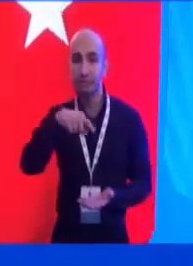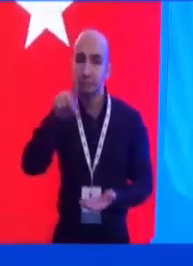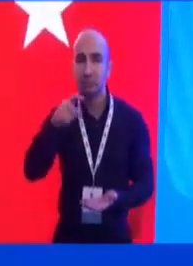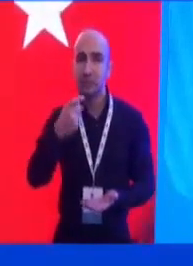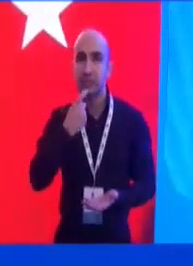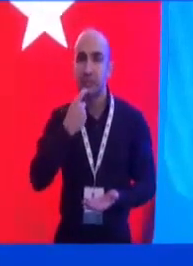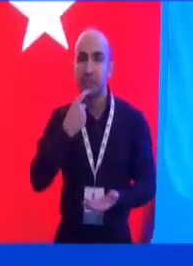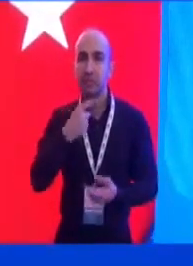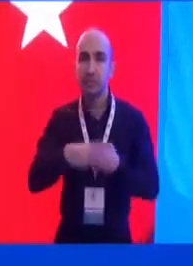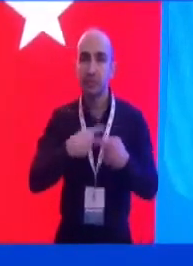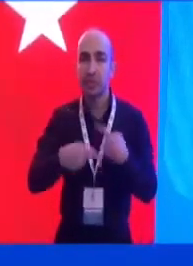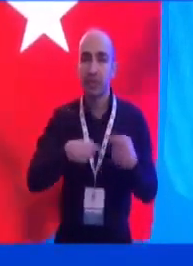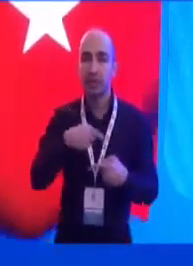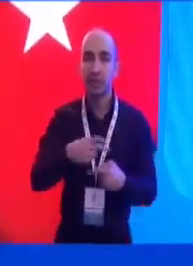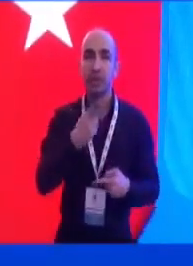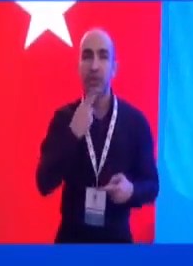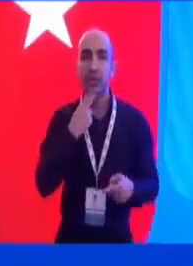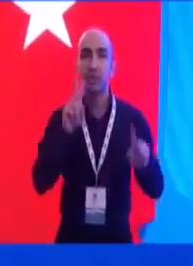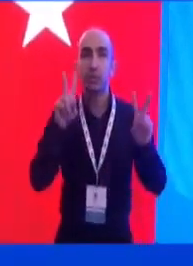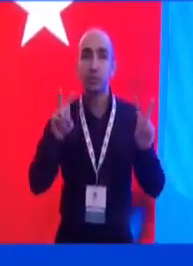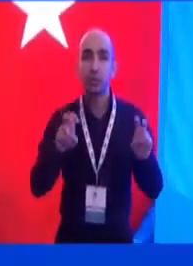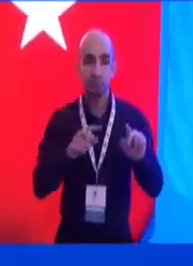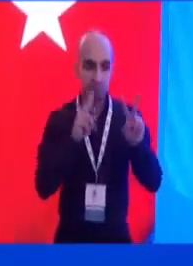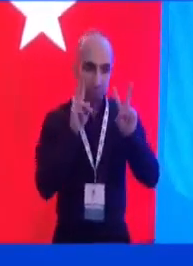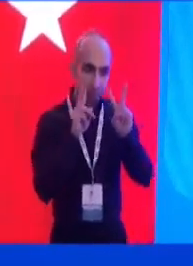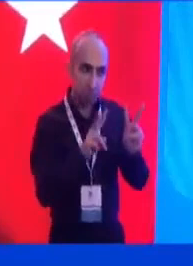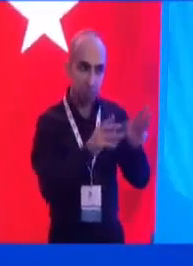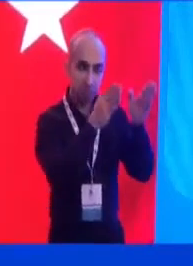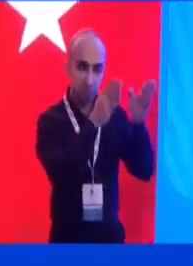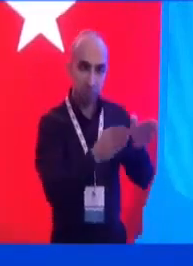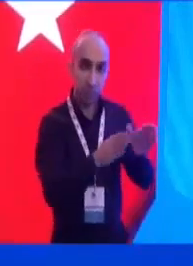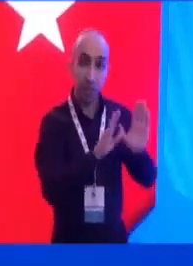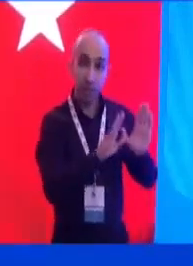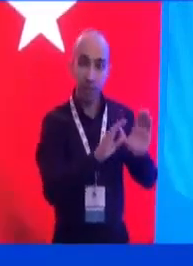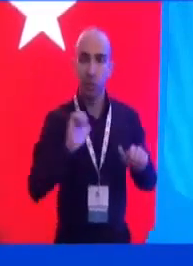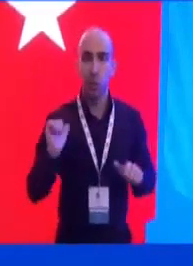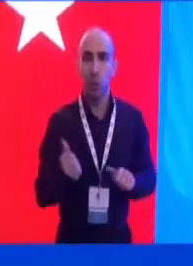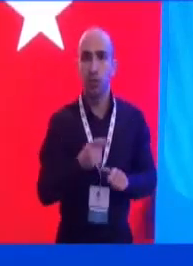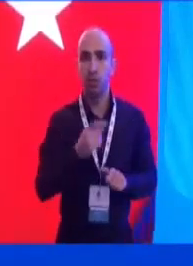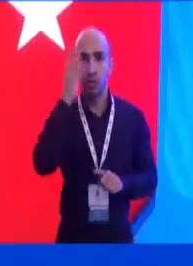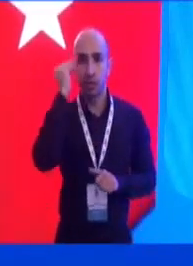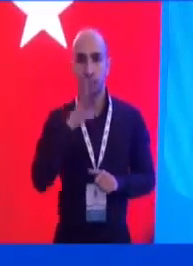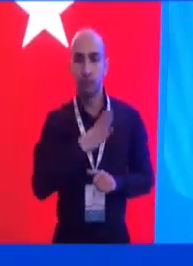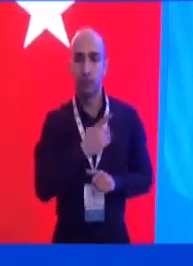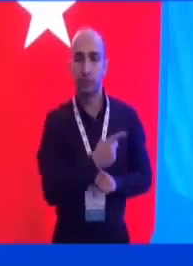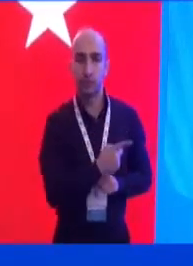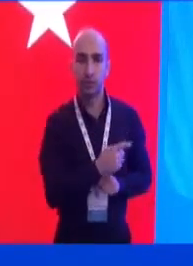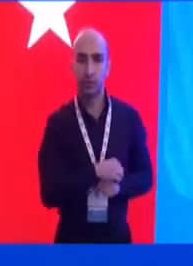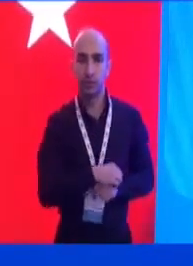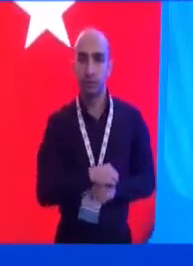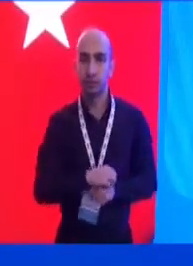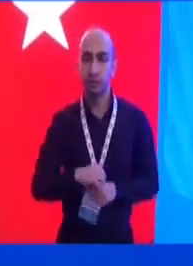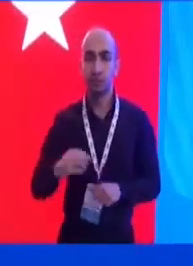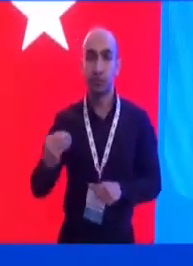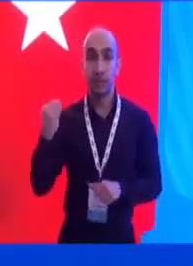kadının meclisteki konumu esas olarak sembolik ama önemli bir anlam taşıyordu. Yeni